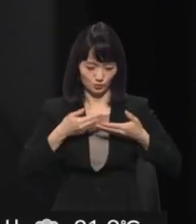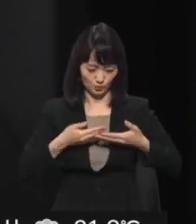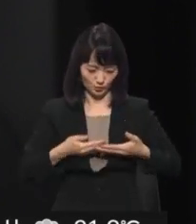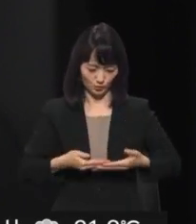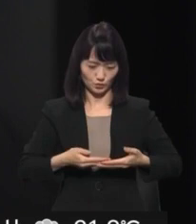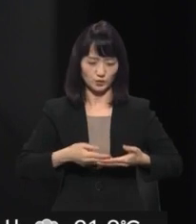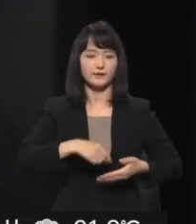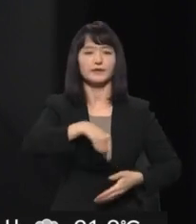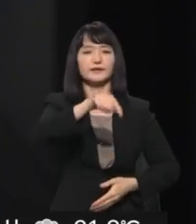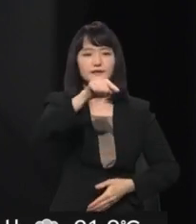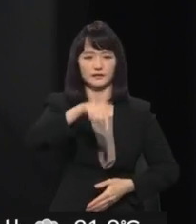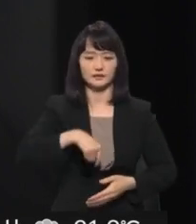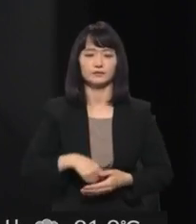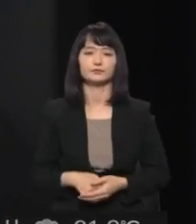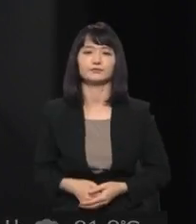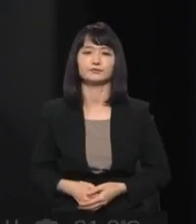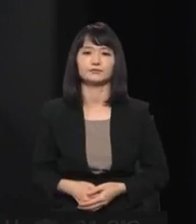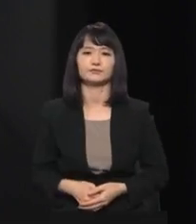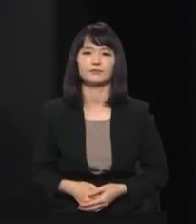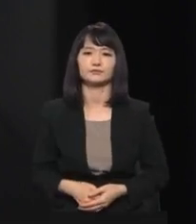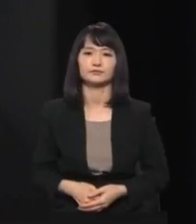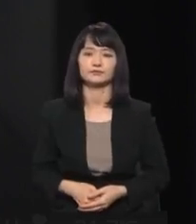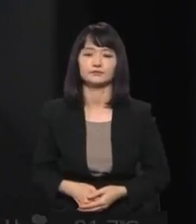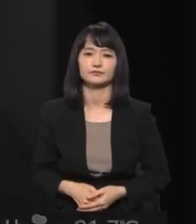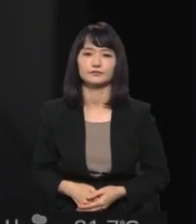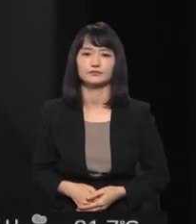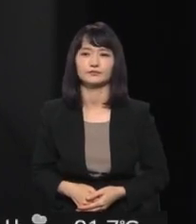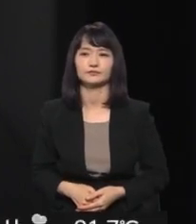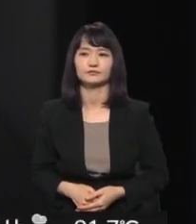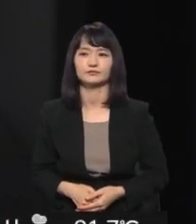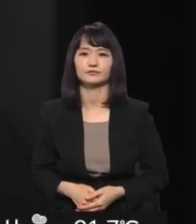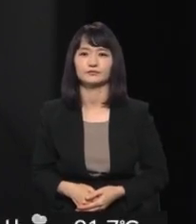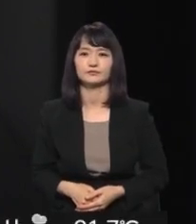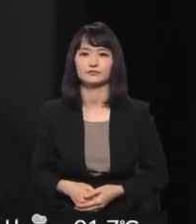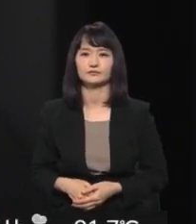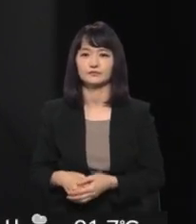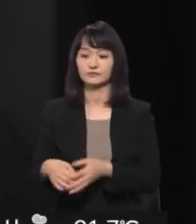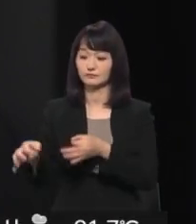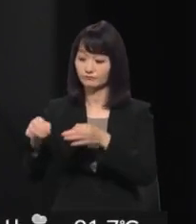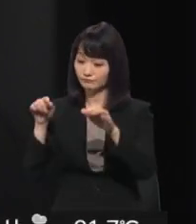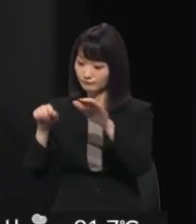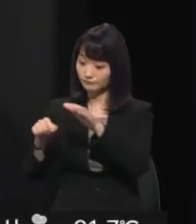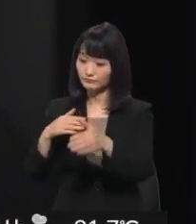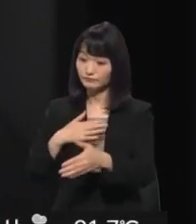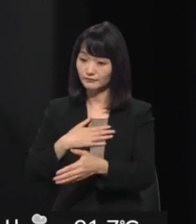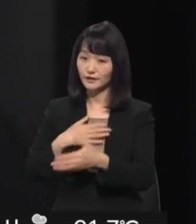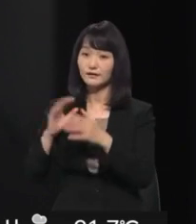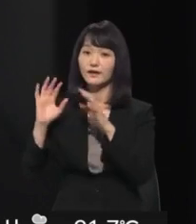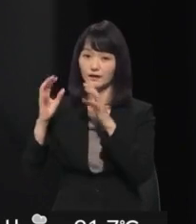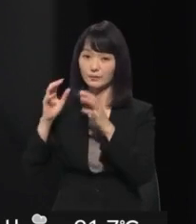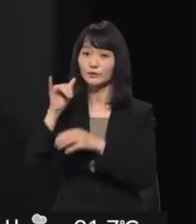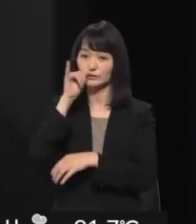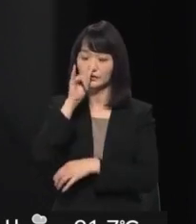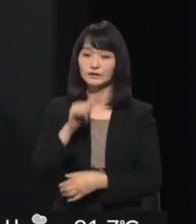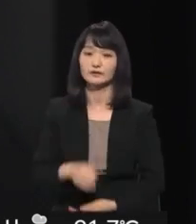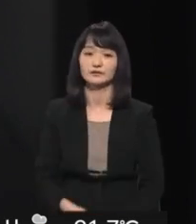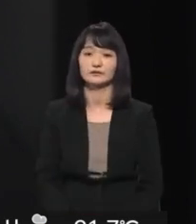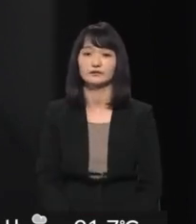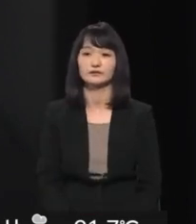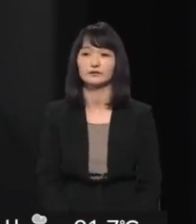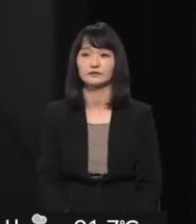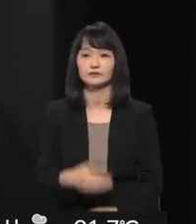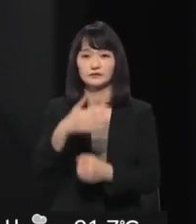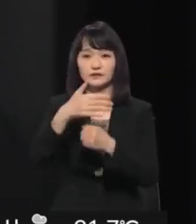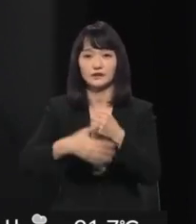아닌감 그리고 이제 그 안에서도 아무튼 그렇지만 굉장히 나는 환영받고 있다 라는 의미의 인장은 얘기를 하고 이 대구가